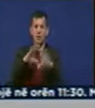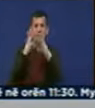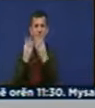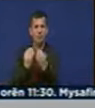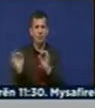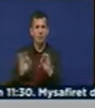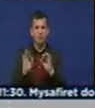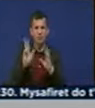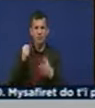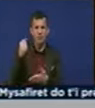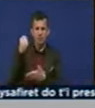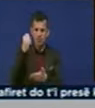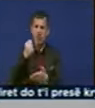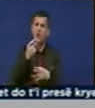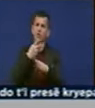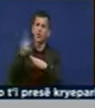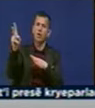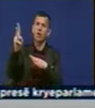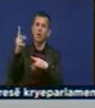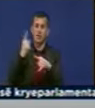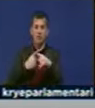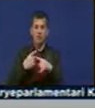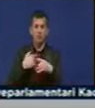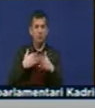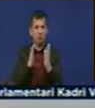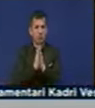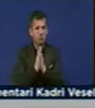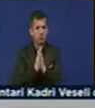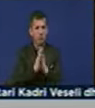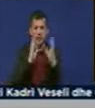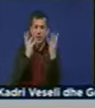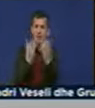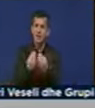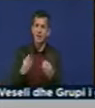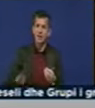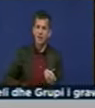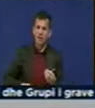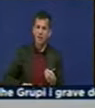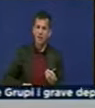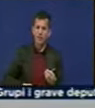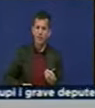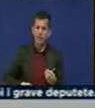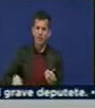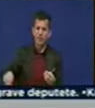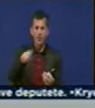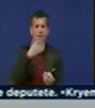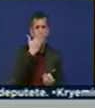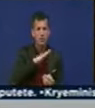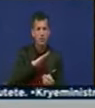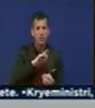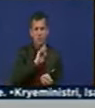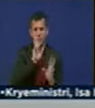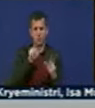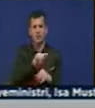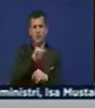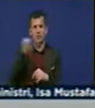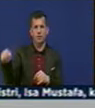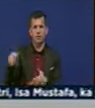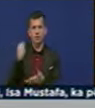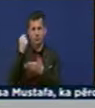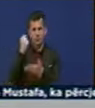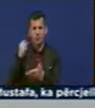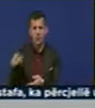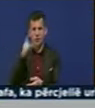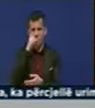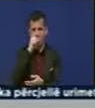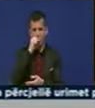për investitor të huaj dhe nga këtu juftoj gratë të nderuara afariste të suksesshme që të vini dhe të investoni në komunën